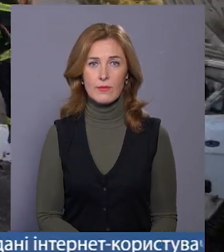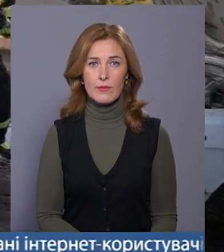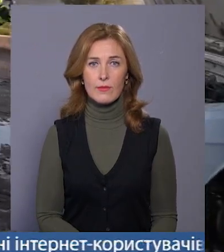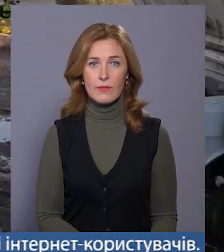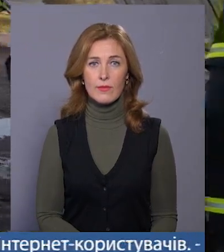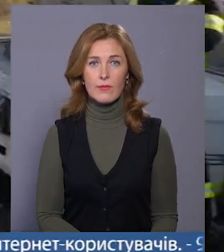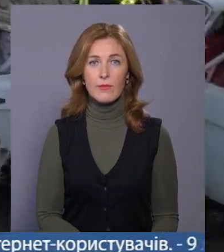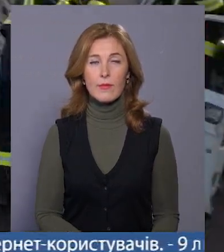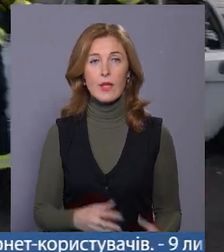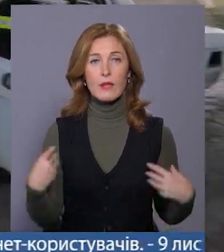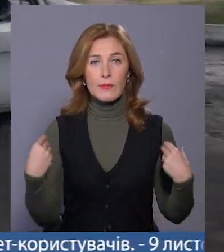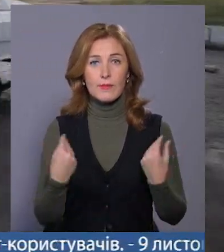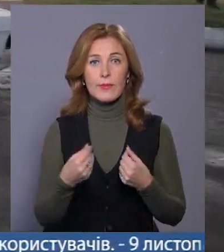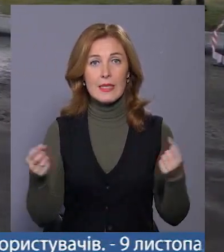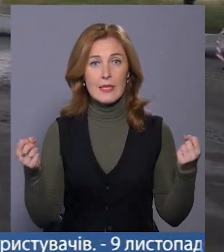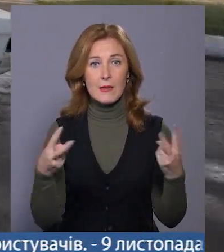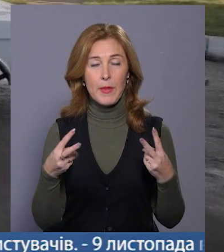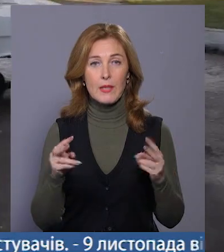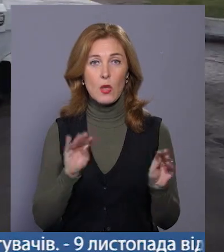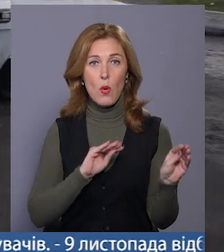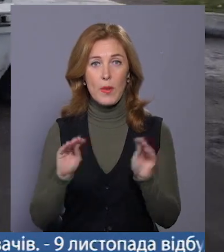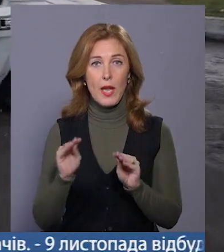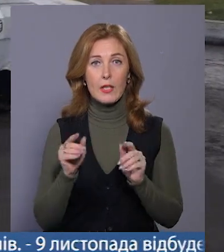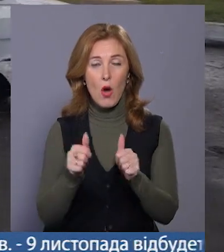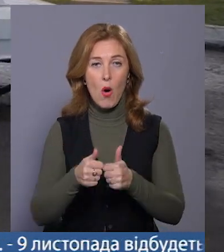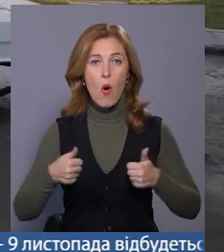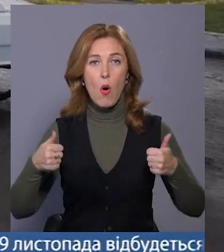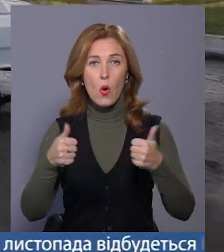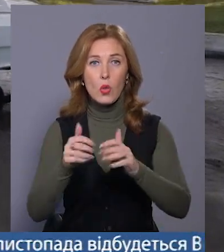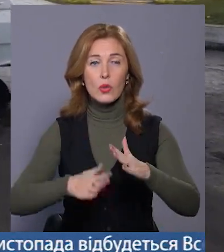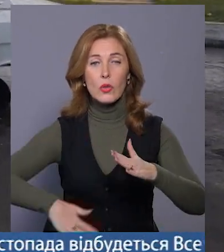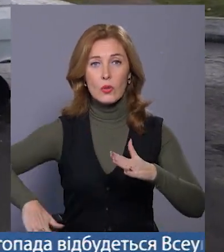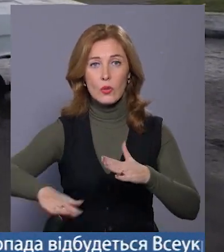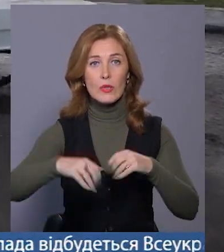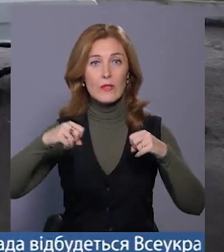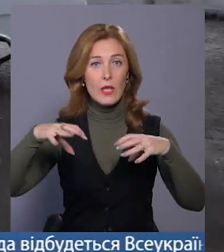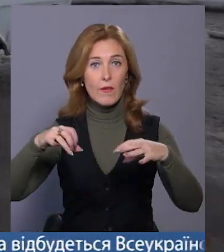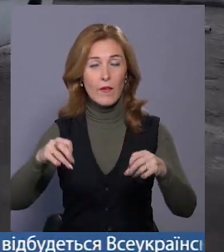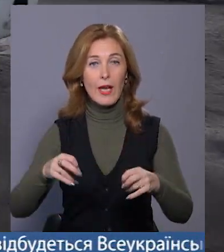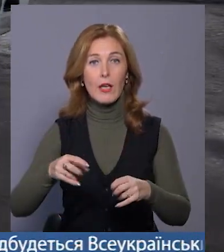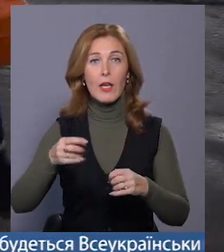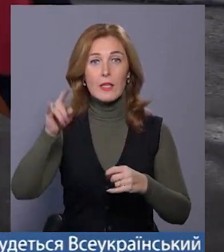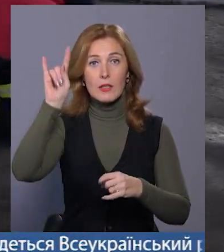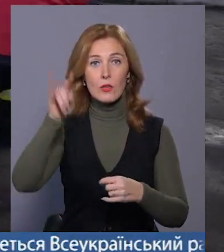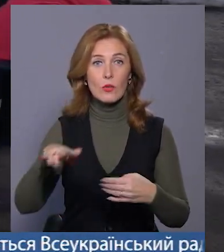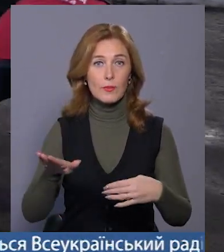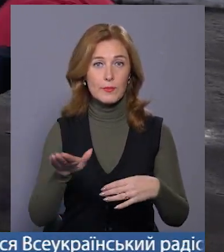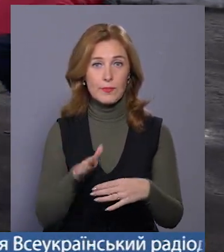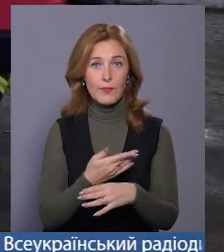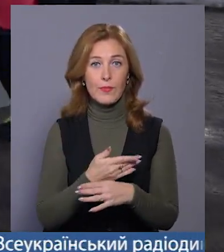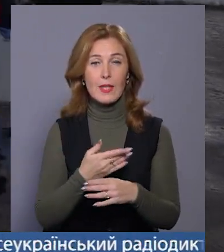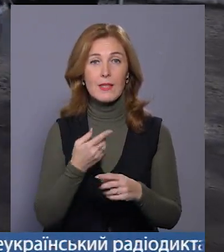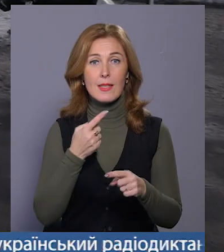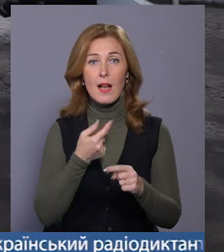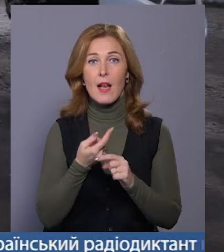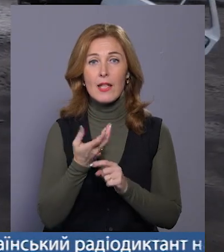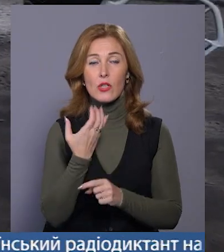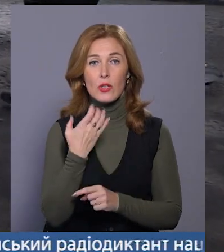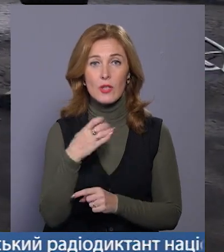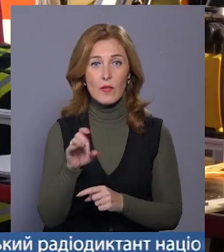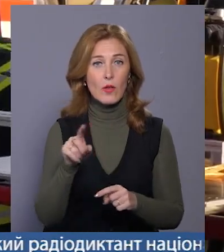На озброєнні рятувальників спецобладнання огороджують територію світловими маячками, розрізають скло і метал за лічені секунди, діють згуртовано